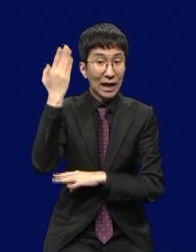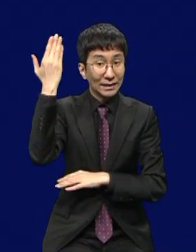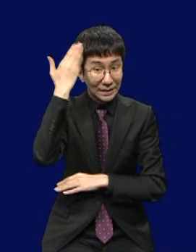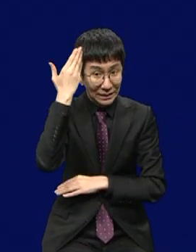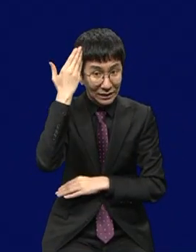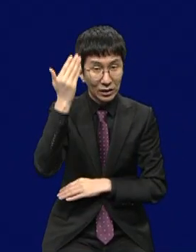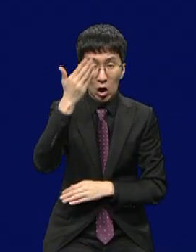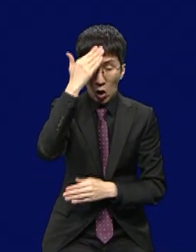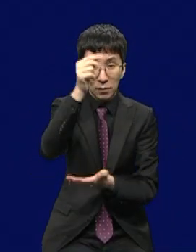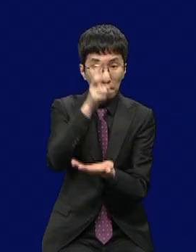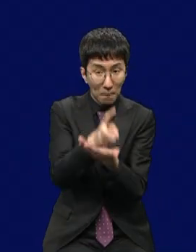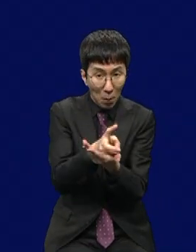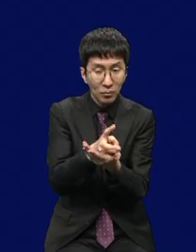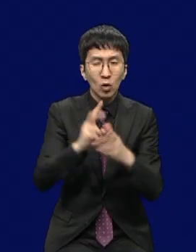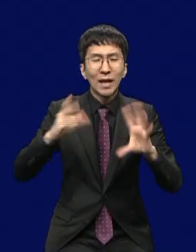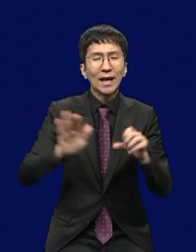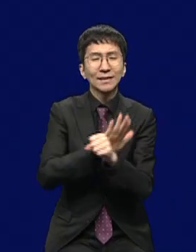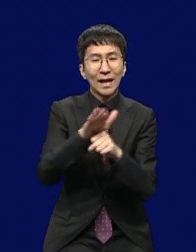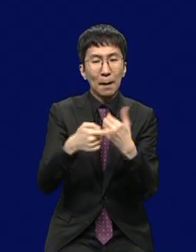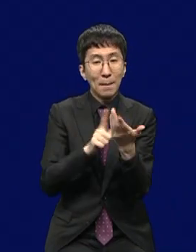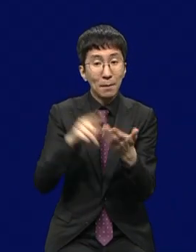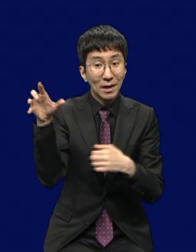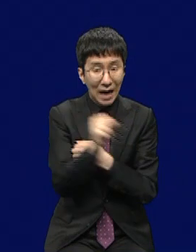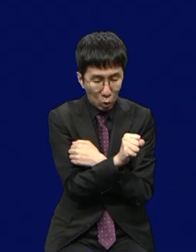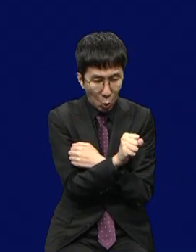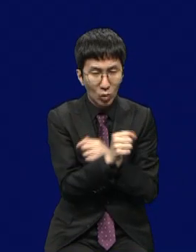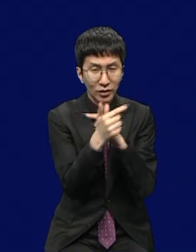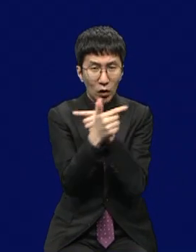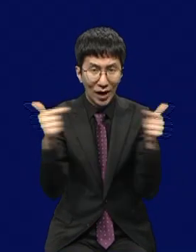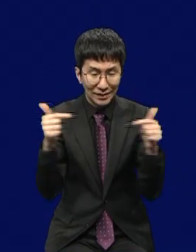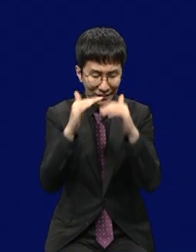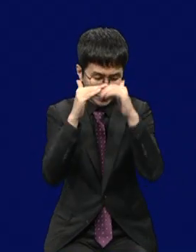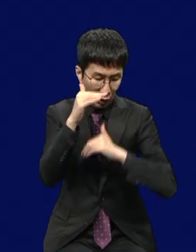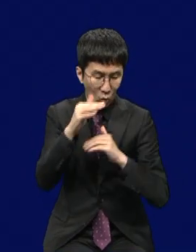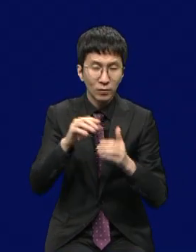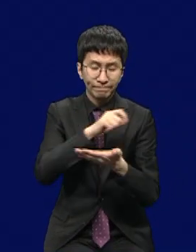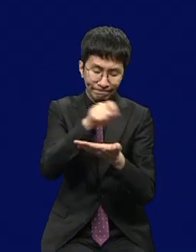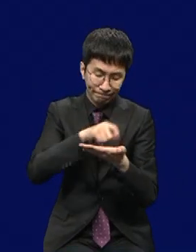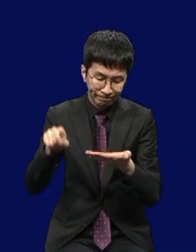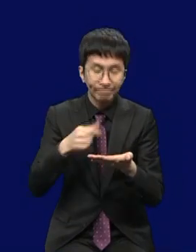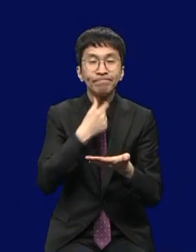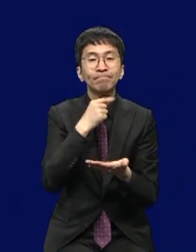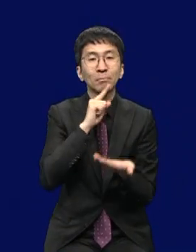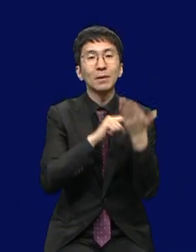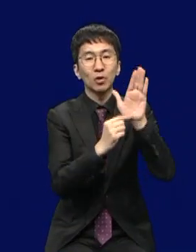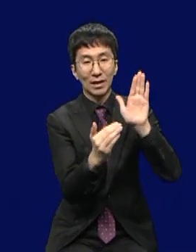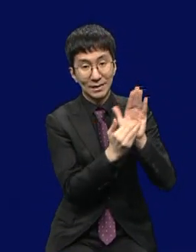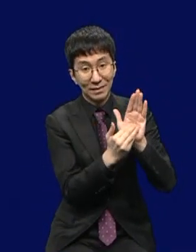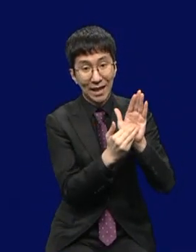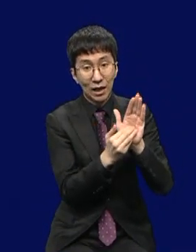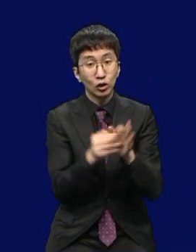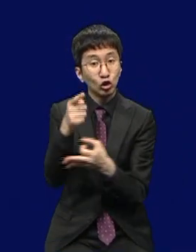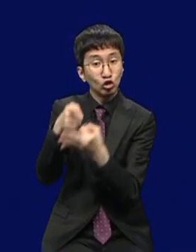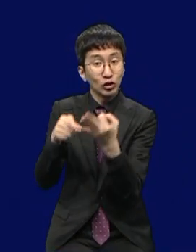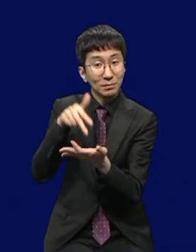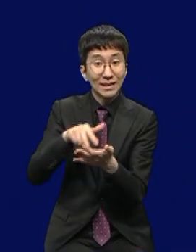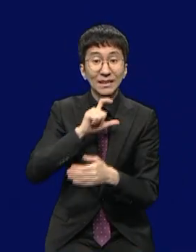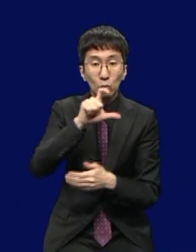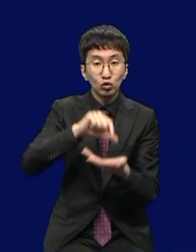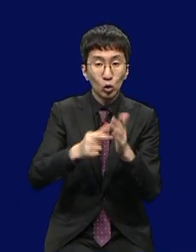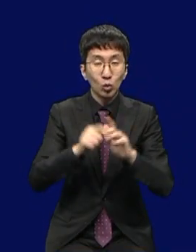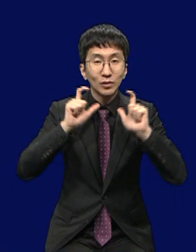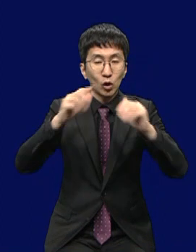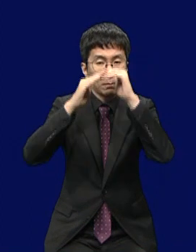등 미래지향적인 가치들이 선언 내용의 중심이 될 거라고 말했습니다. 이 관계자는 윤 전 총장이 15분